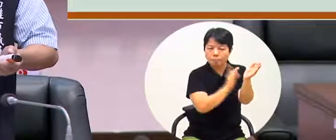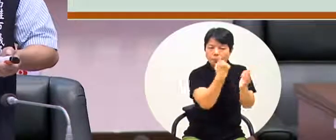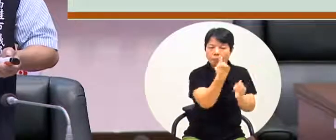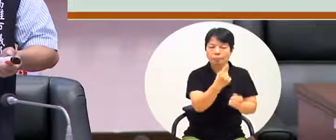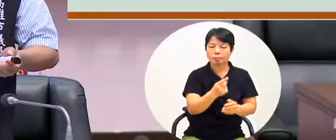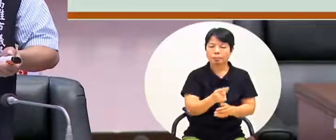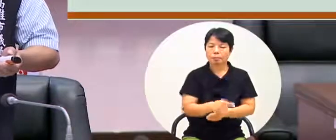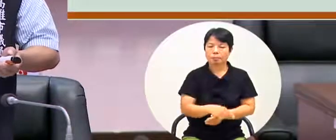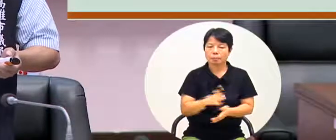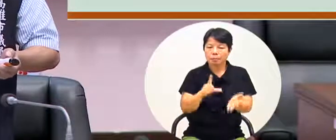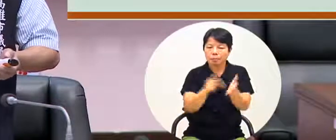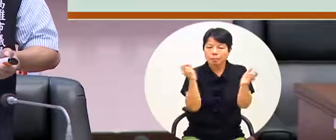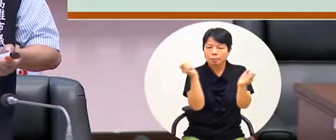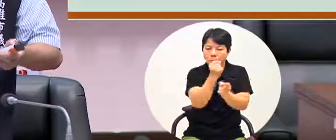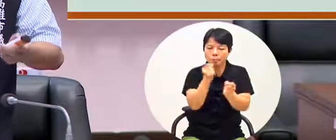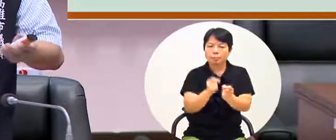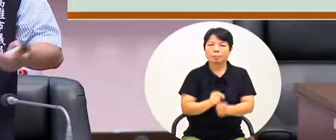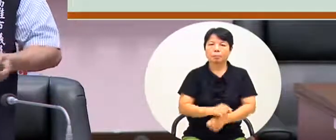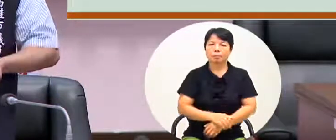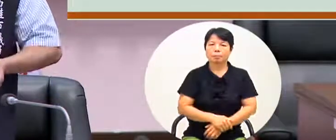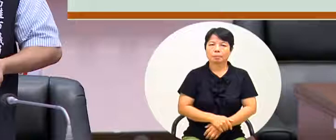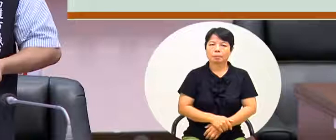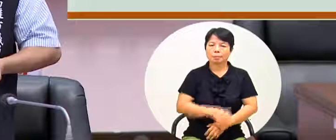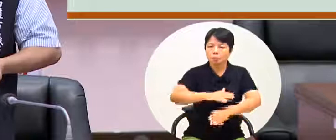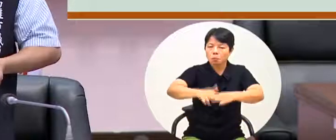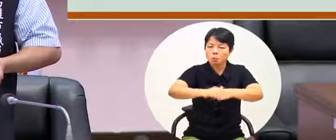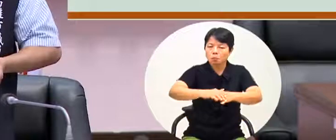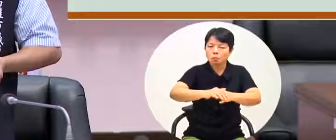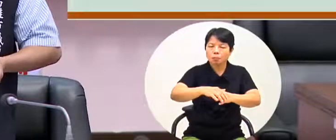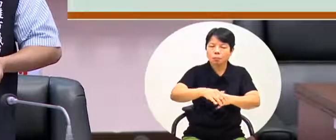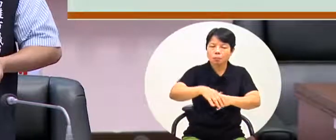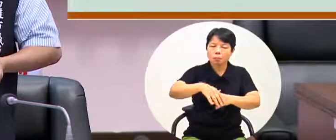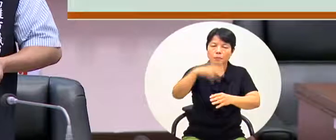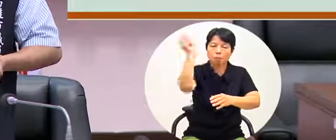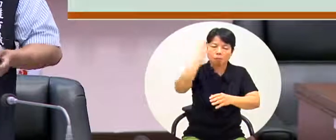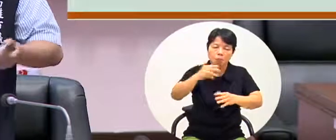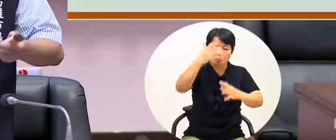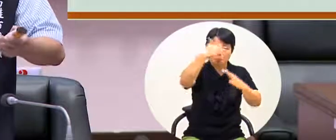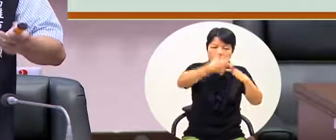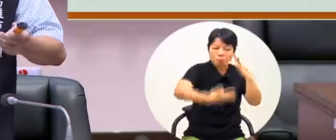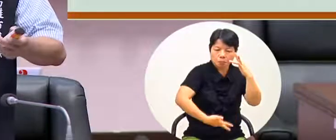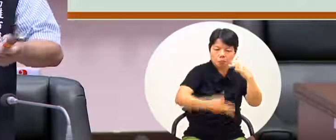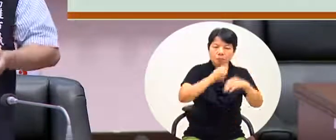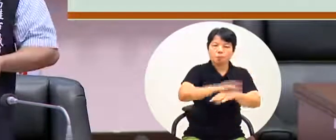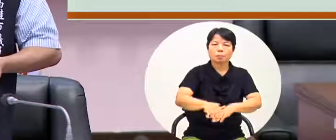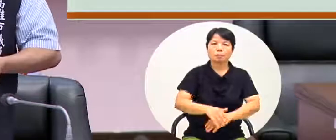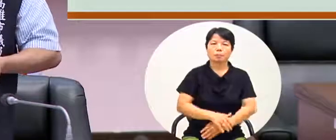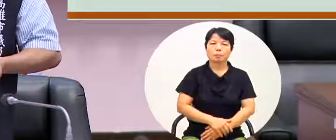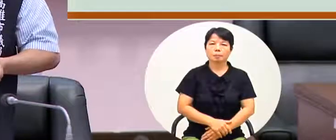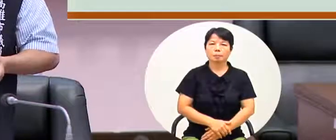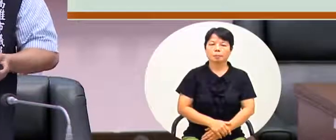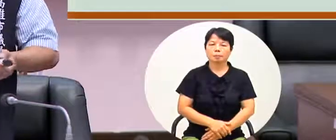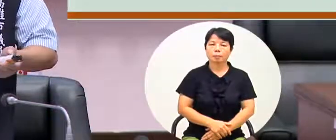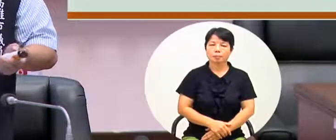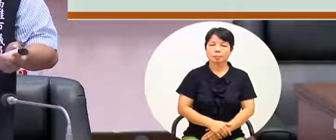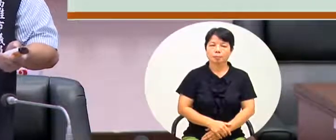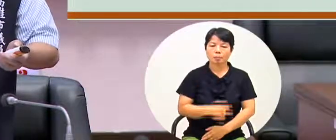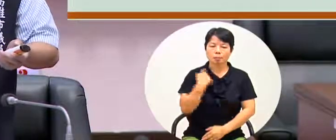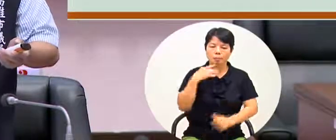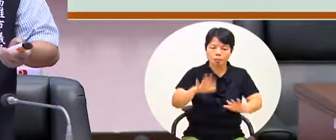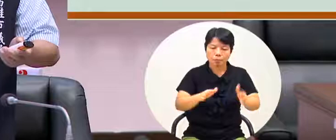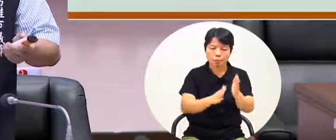吼，诶，这个漏水，你就知影咱这个楼这个墙啊壁迄个壁哩吼，漏